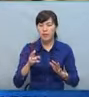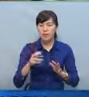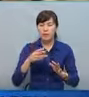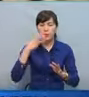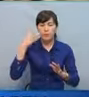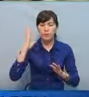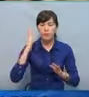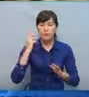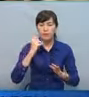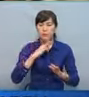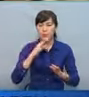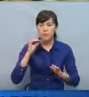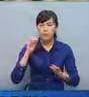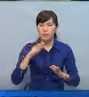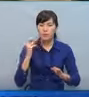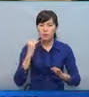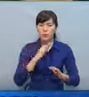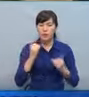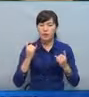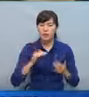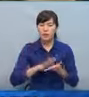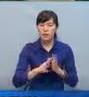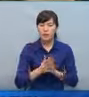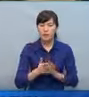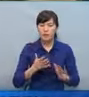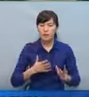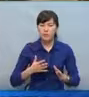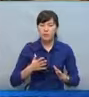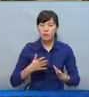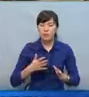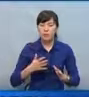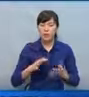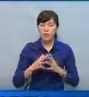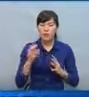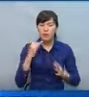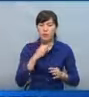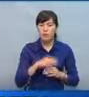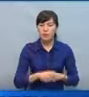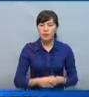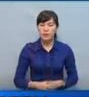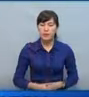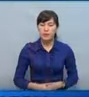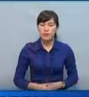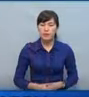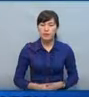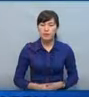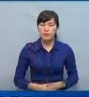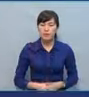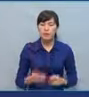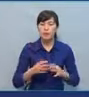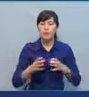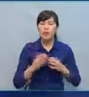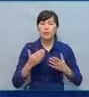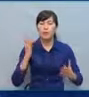көп, жаңа иттері де көп. Қазір жабайы мысықтар біздің төңірегімізде басып кетті. Енді ол фермаға да бардық. Ол ферма бұрын берілген жер. Енді ол жерде